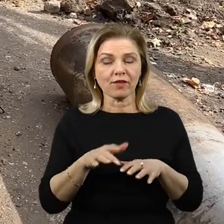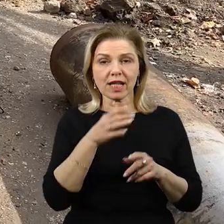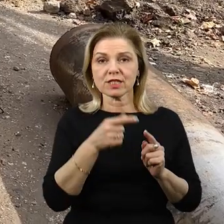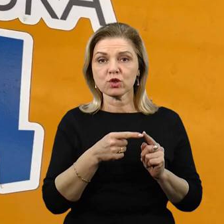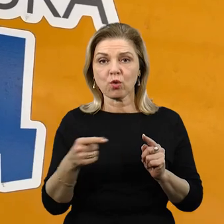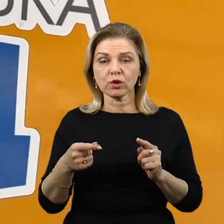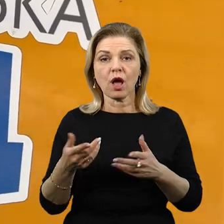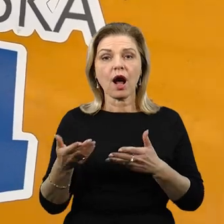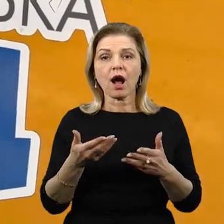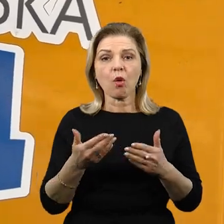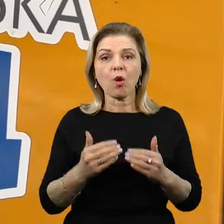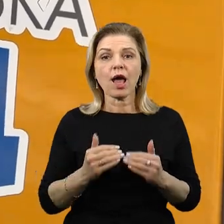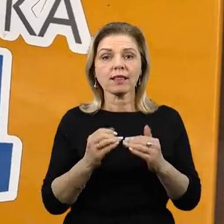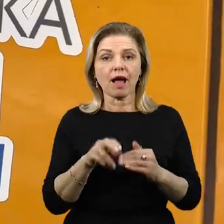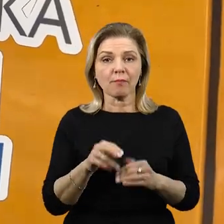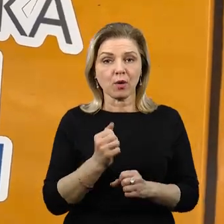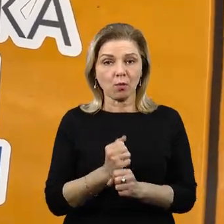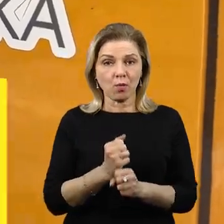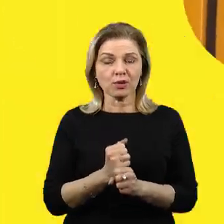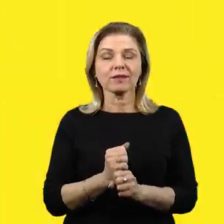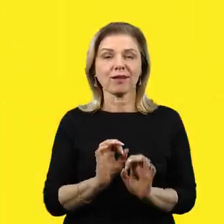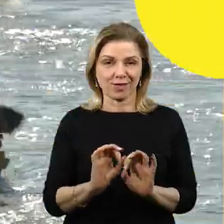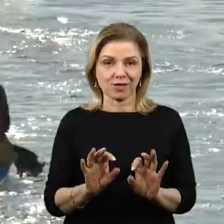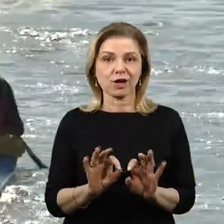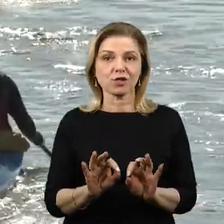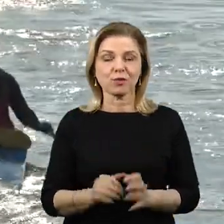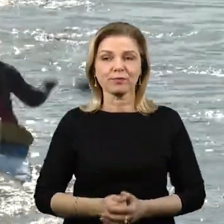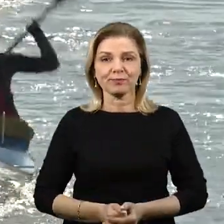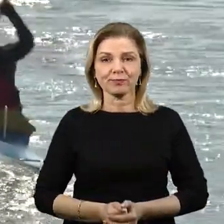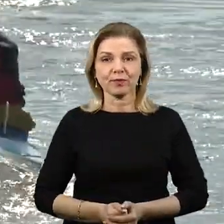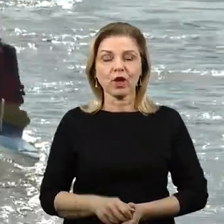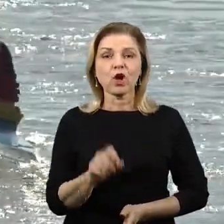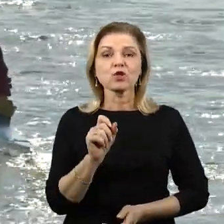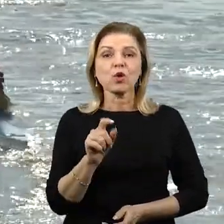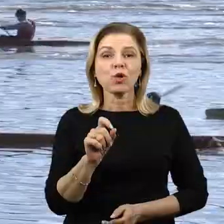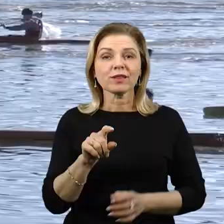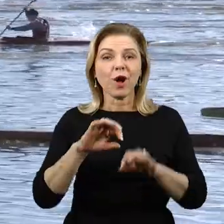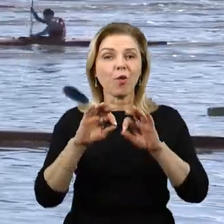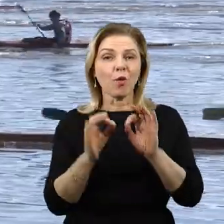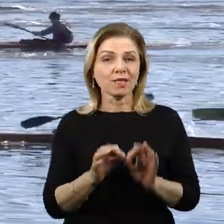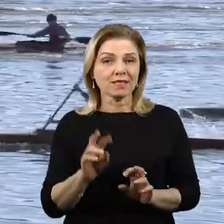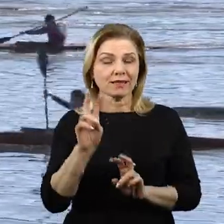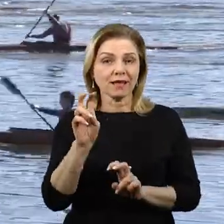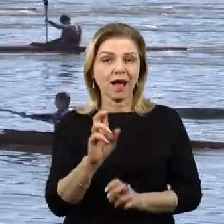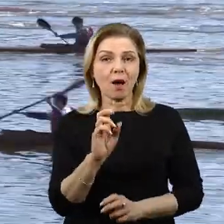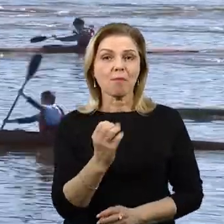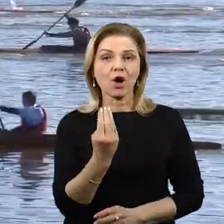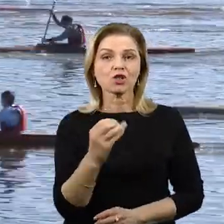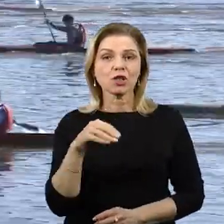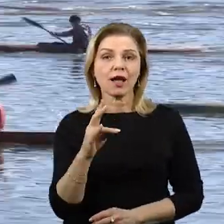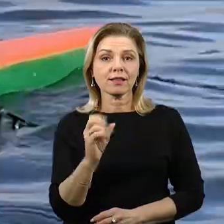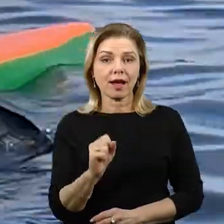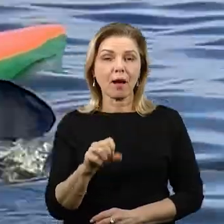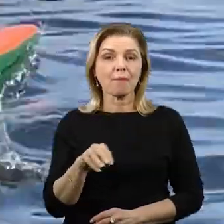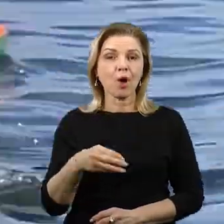якому етапі роботи розкажемо у випуску Золота осінь у Баштанці на миколаївщині відбувся